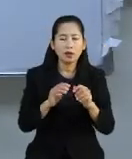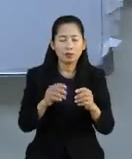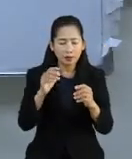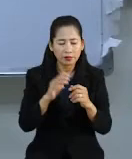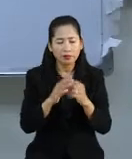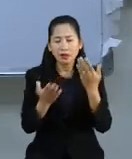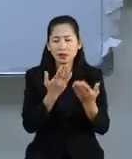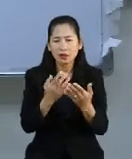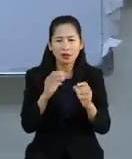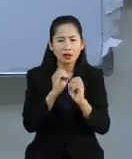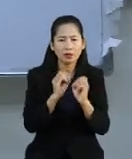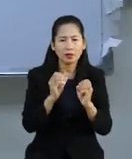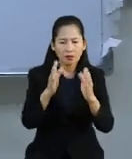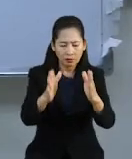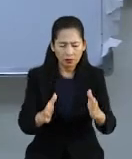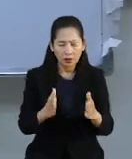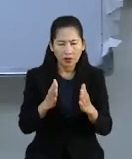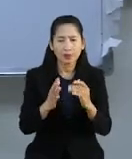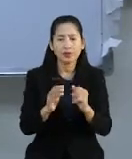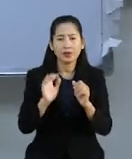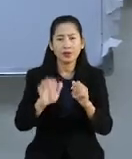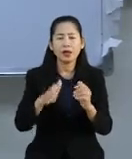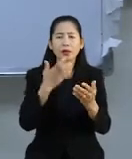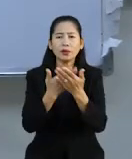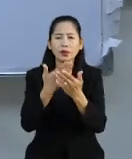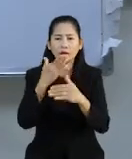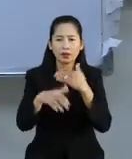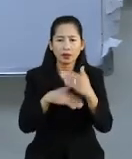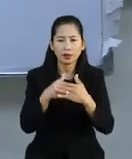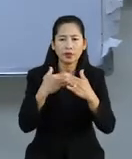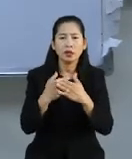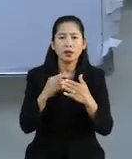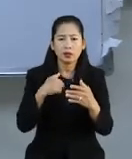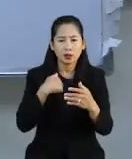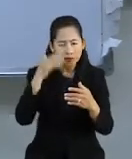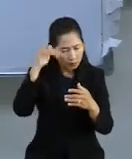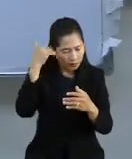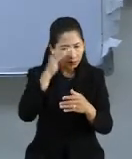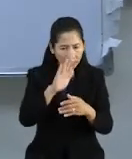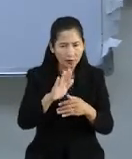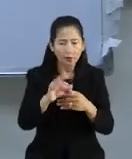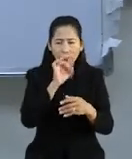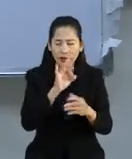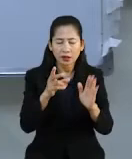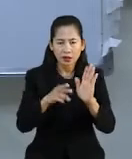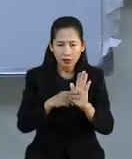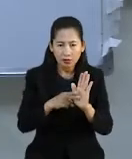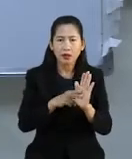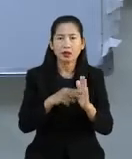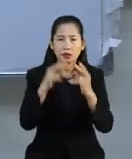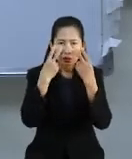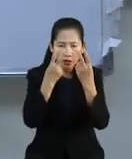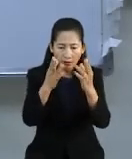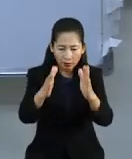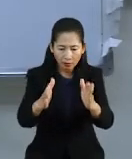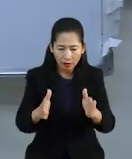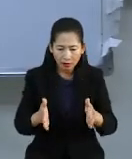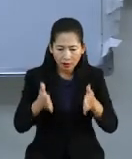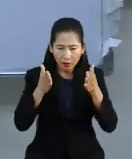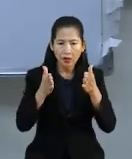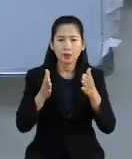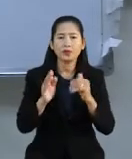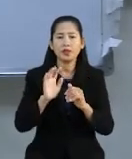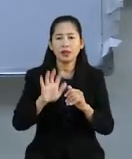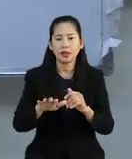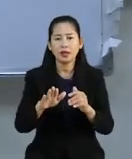nay prasan bà con khmien plang là con á chả ao con chán con tặng ao khăn đi này khu sông khâm tha con bà con chỉ chấp mắt nát nông ca mơ plang là con á